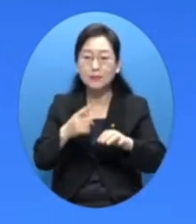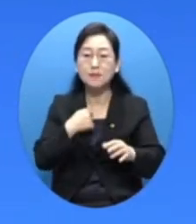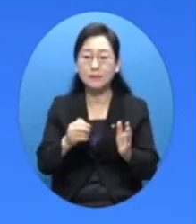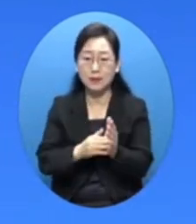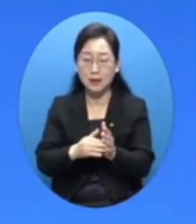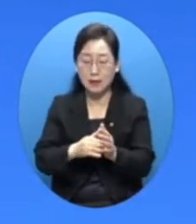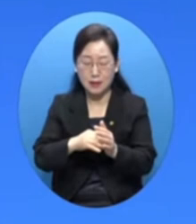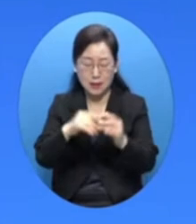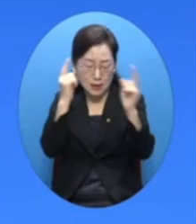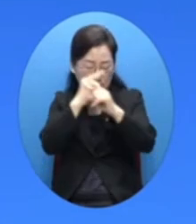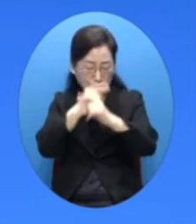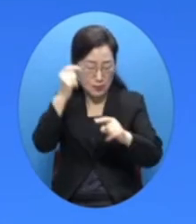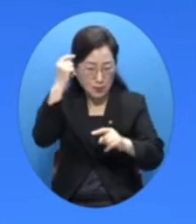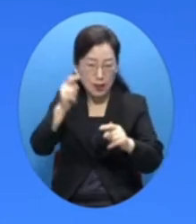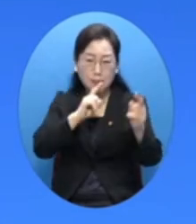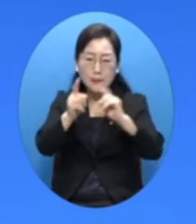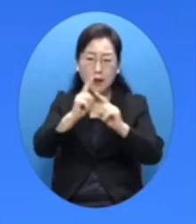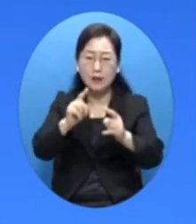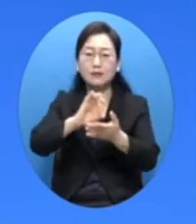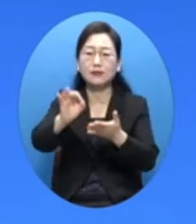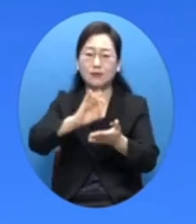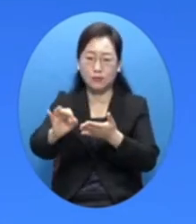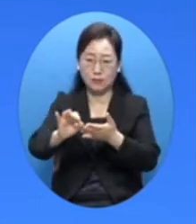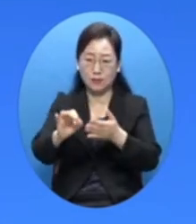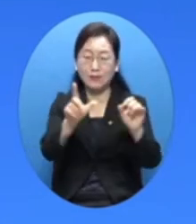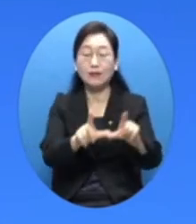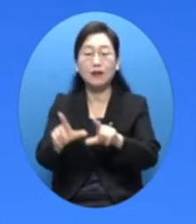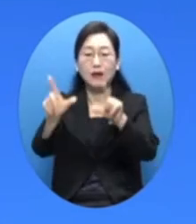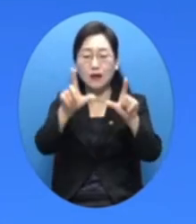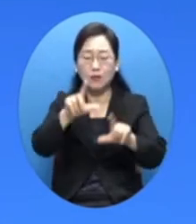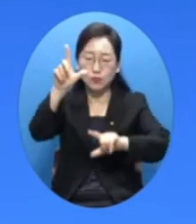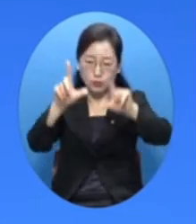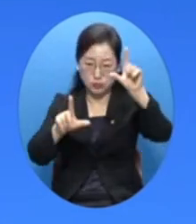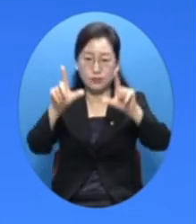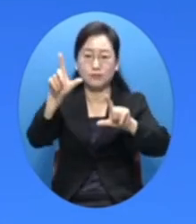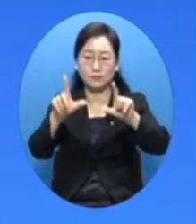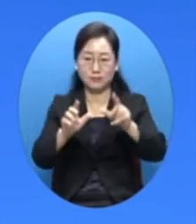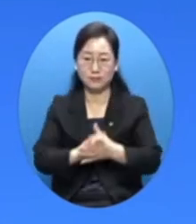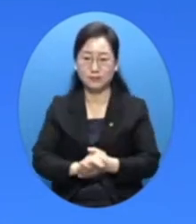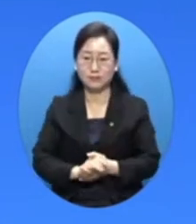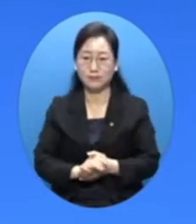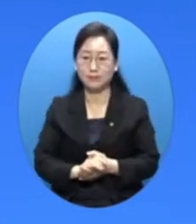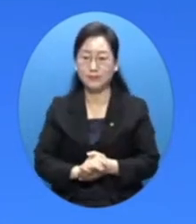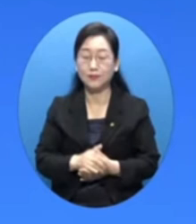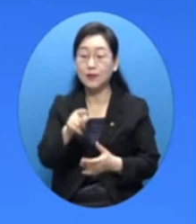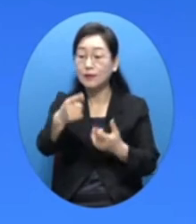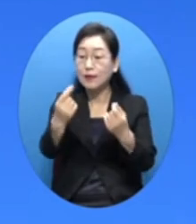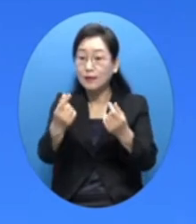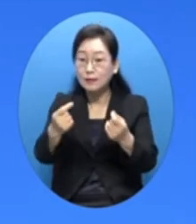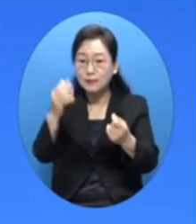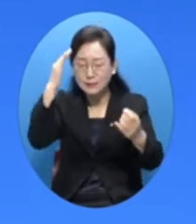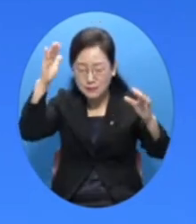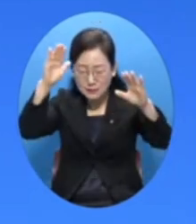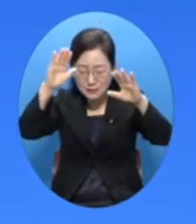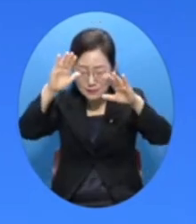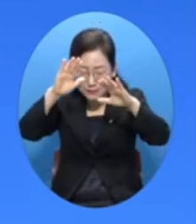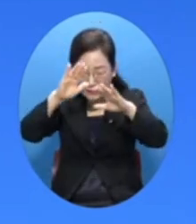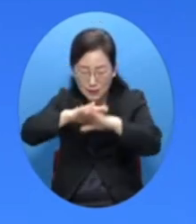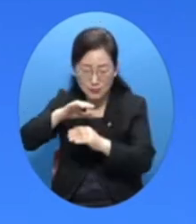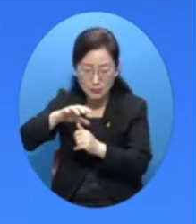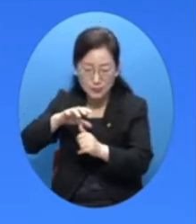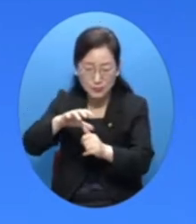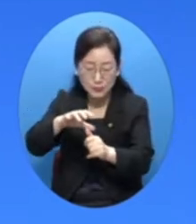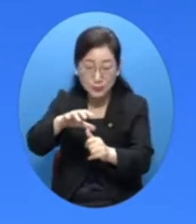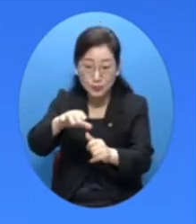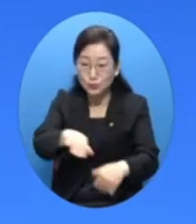부정적인 생각을 하고 부정적인 말을 하고 부정적인 삶을 살았던 우리들의 모습입니다. 이 같은 흑암 속에 살던 우리가